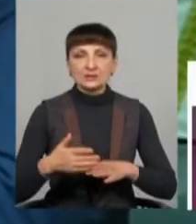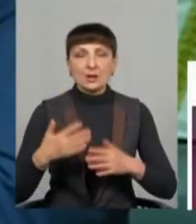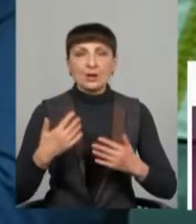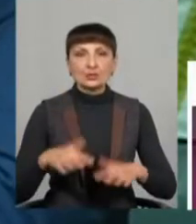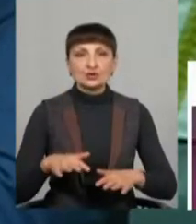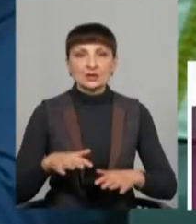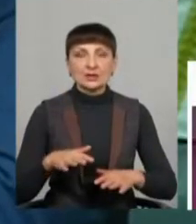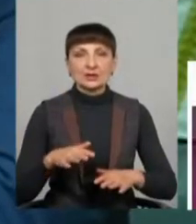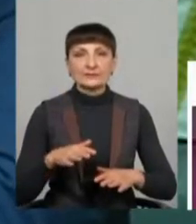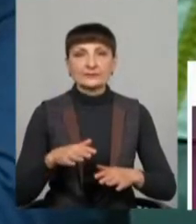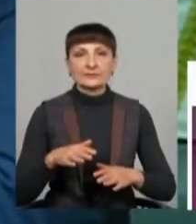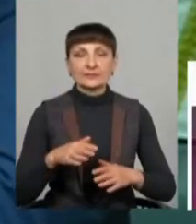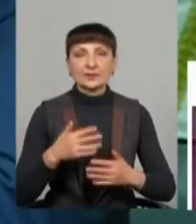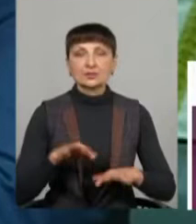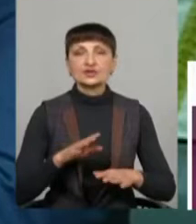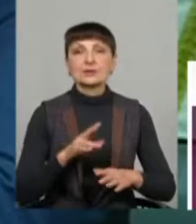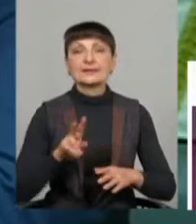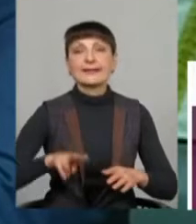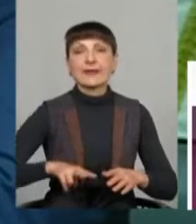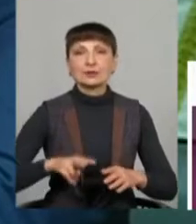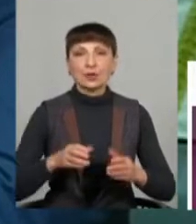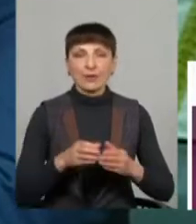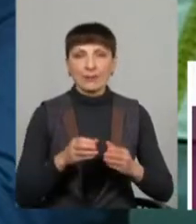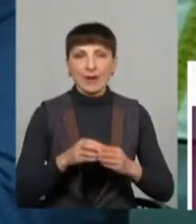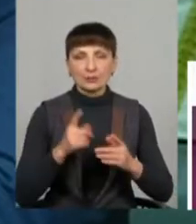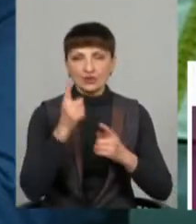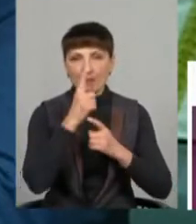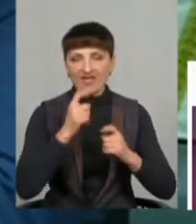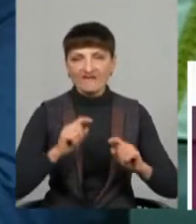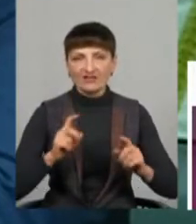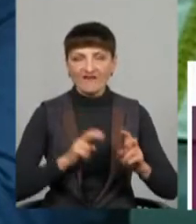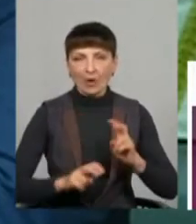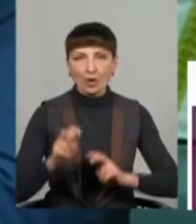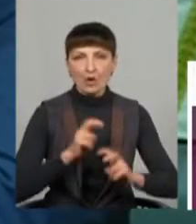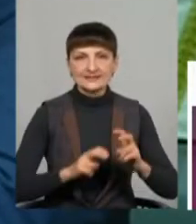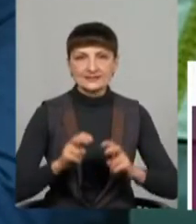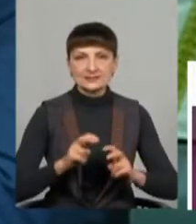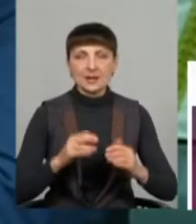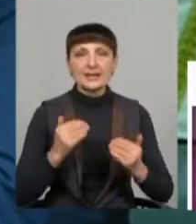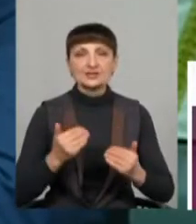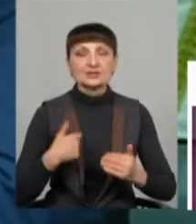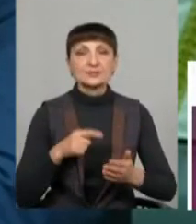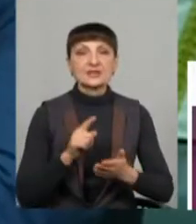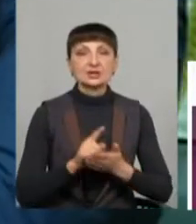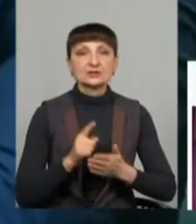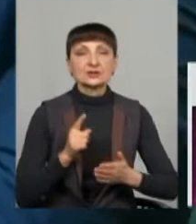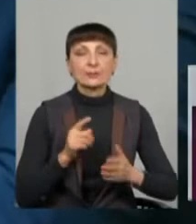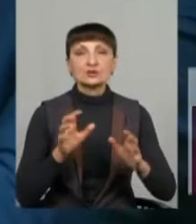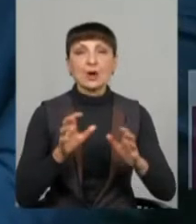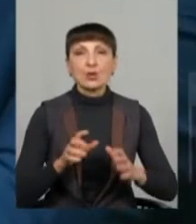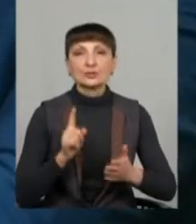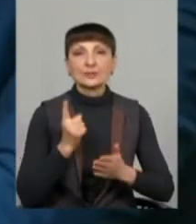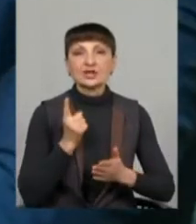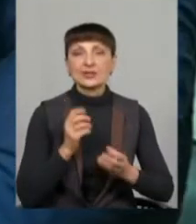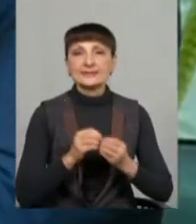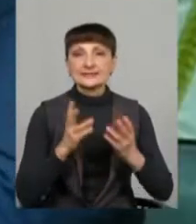санкционирован заочный арест директора компании Сагынбаева, объявлен в розыск. Сейчас мы должны прождать по закону 10 дней, и